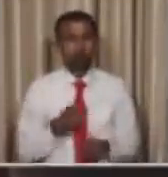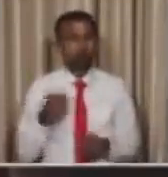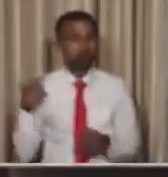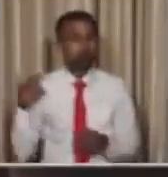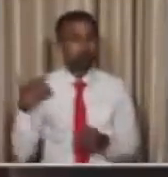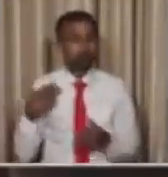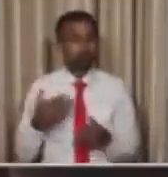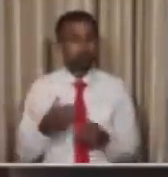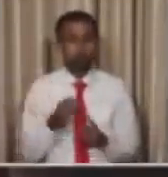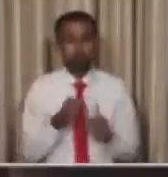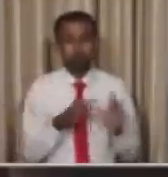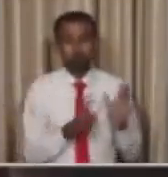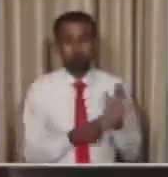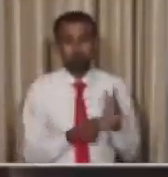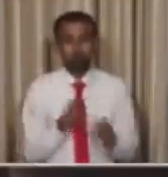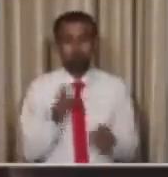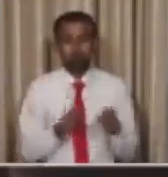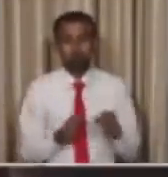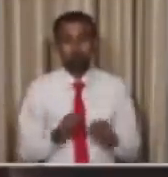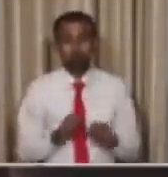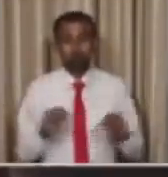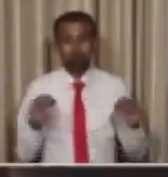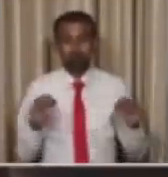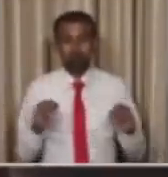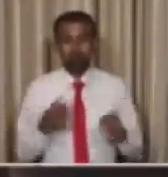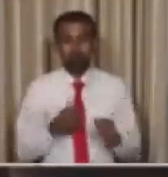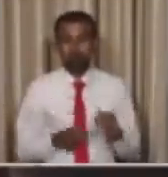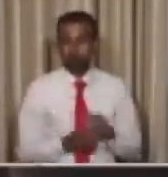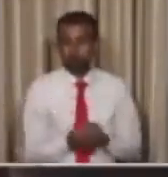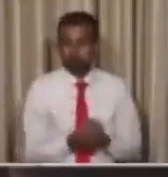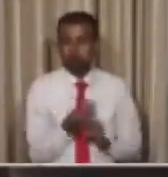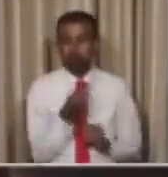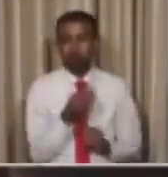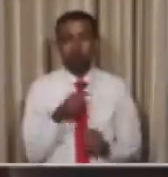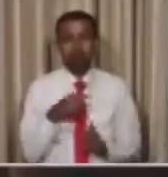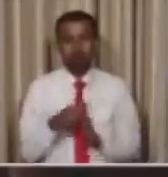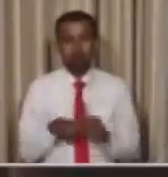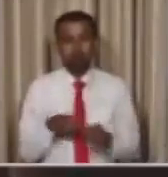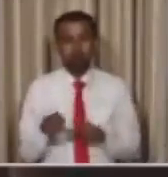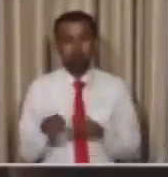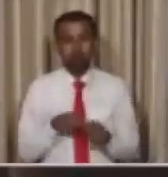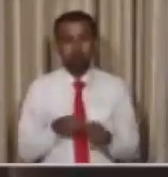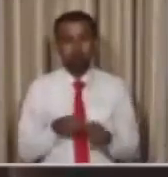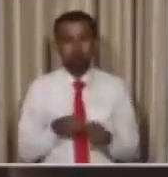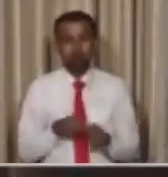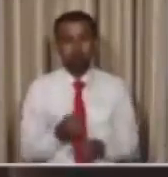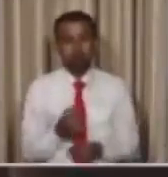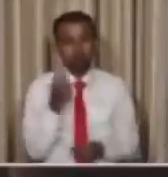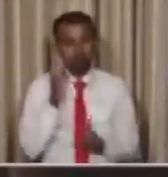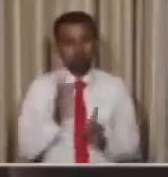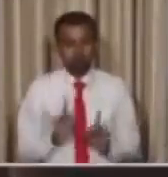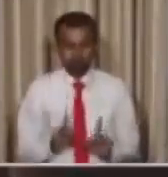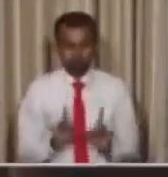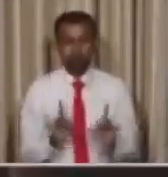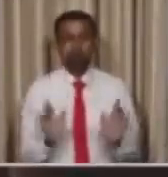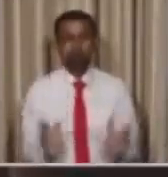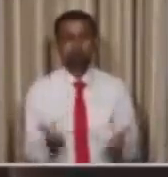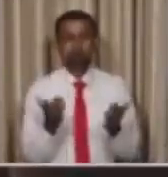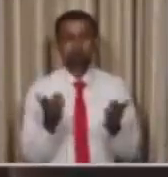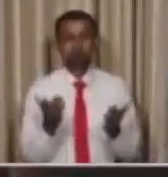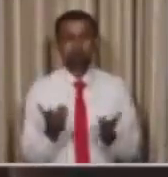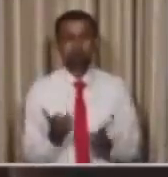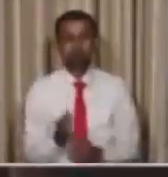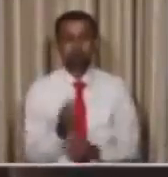තිස්සේ පලස්තීන ජනතාවගේ අරගලයට අපි සහයෝගය දීපු රටක් හැටියට ඒ අදහසේ ඉඳගෙන වැඩ කරන්න කියලා